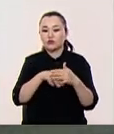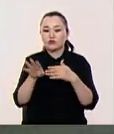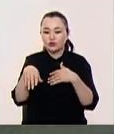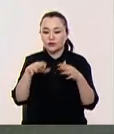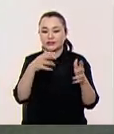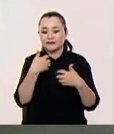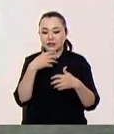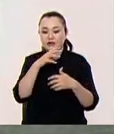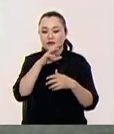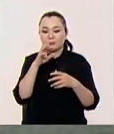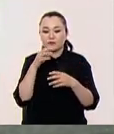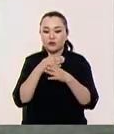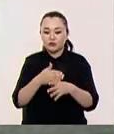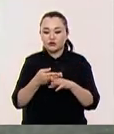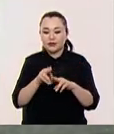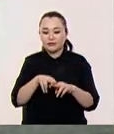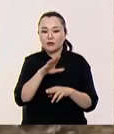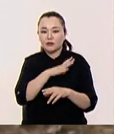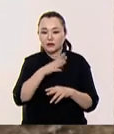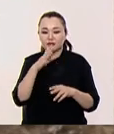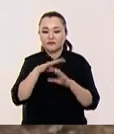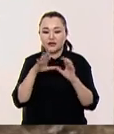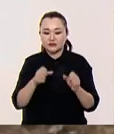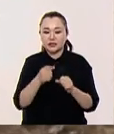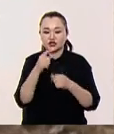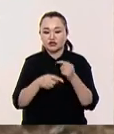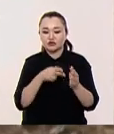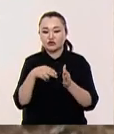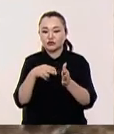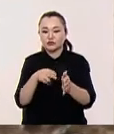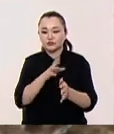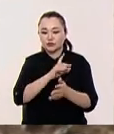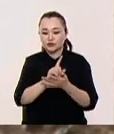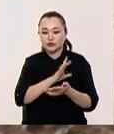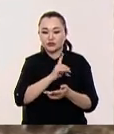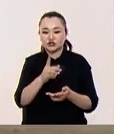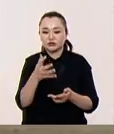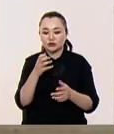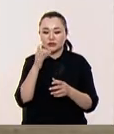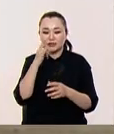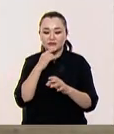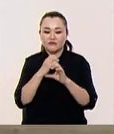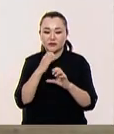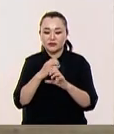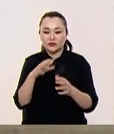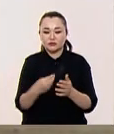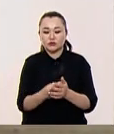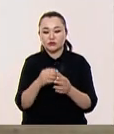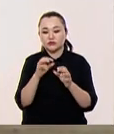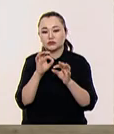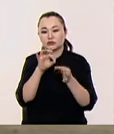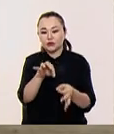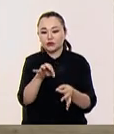Үкіметтің кәсіпкерлерге деген көмегі осы болды дейді. Бірақ теміржол арқылы келуі тиіс 1,5 мың қазақстандық вагон әлі тұралап тұр.